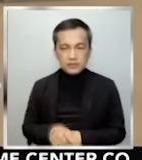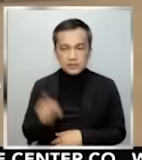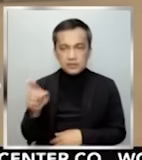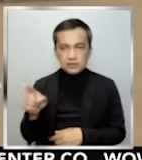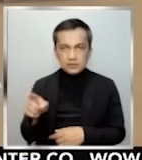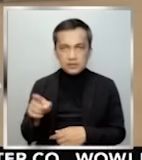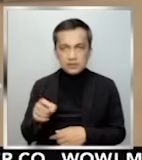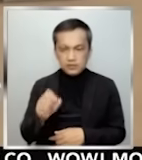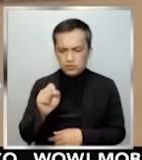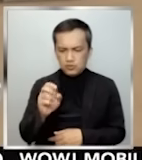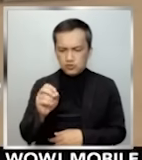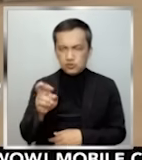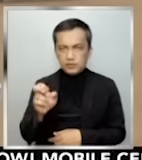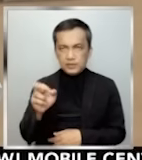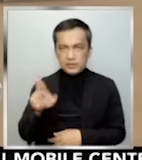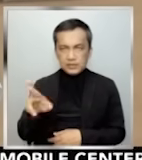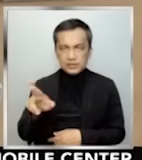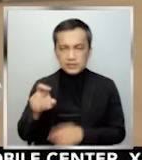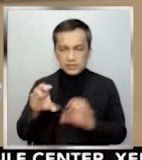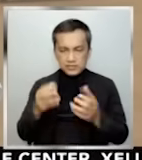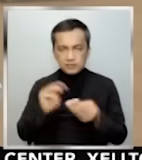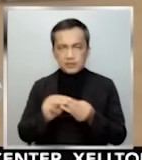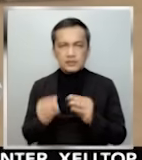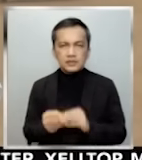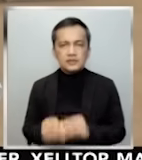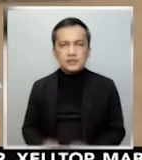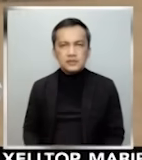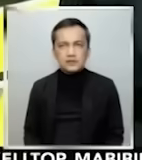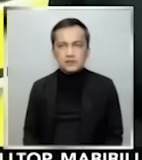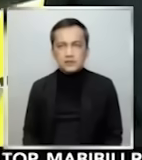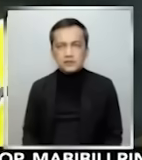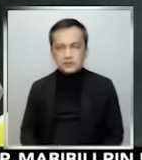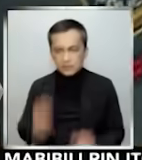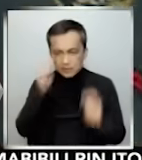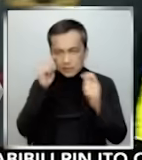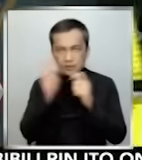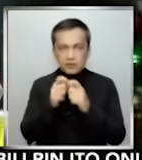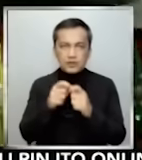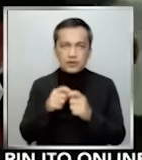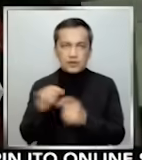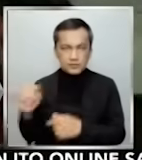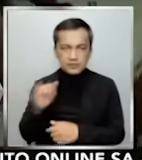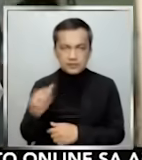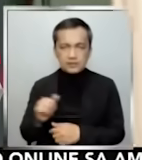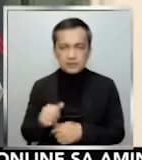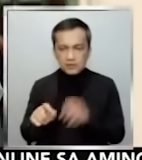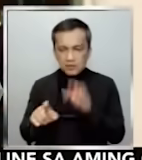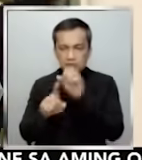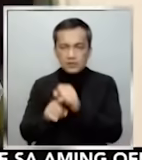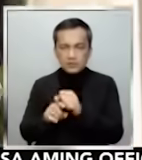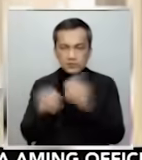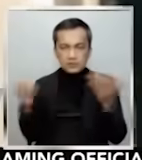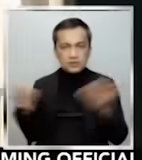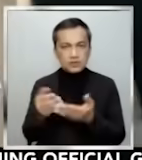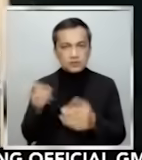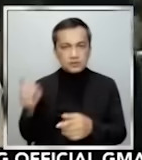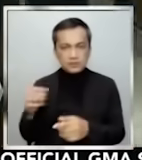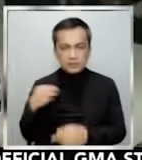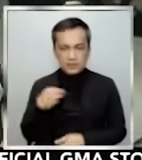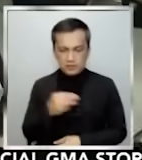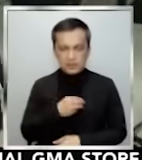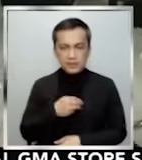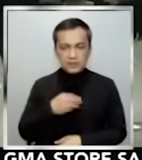yan ng classmate ko ma'am picture mo yung nakalagay Magkamukha kasi kami n Ma'am nang arestuhin nagpakilala ito bilang miembro ng Philippine